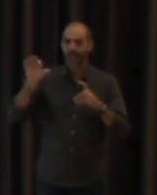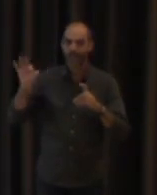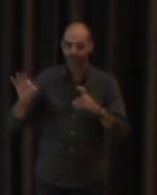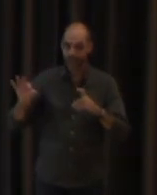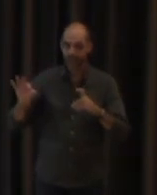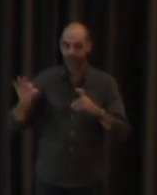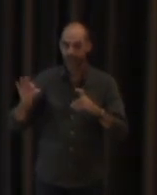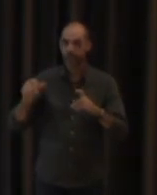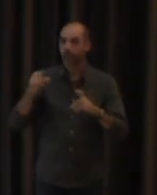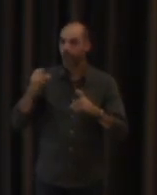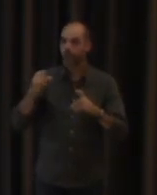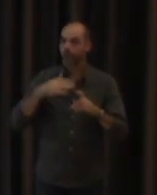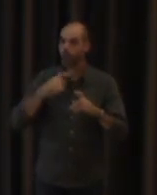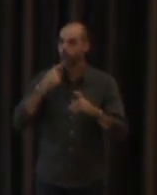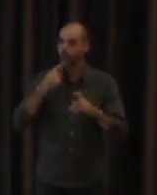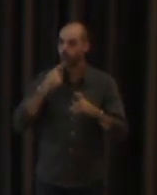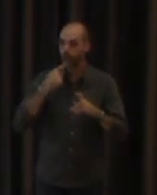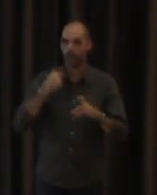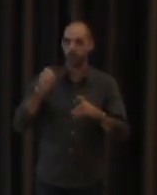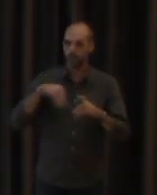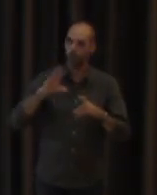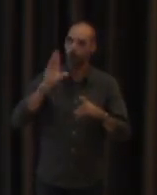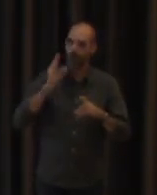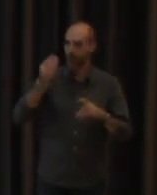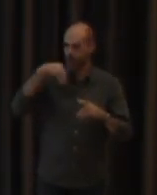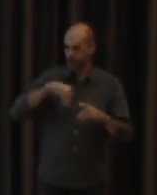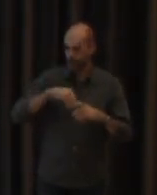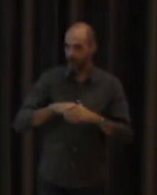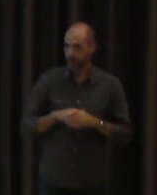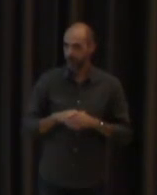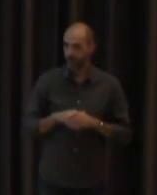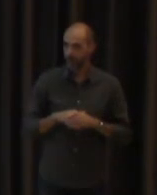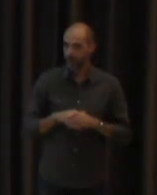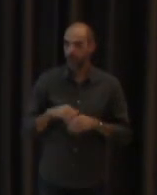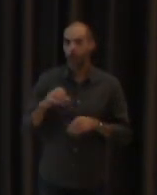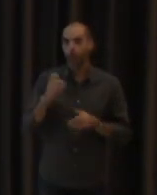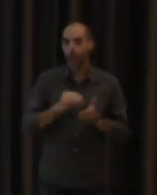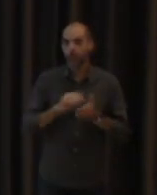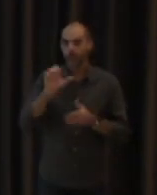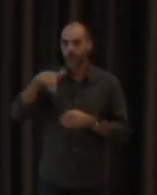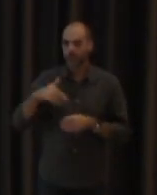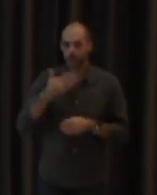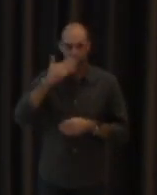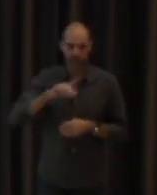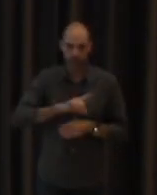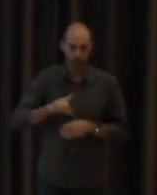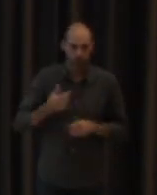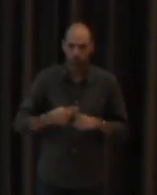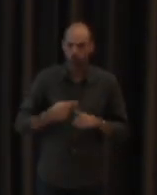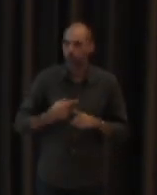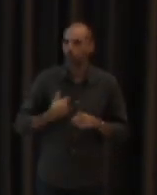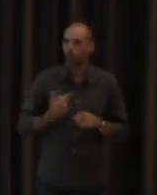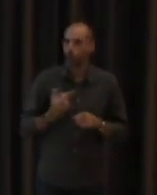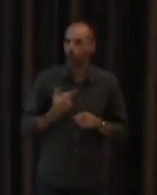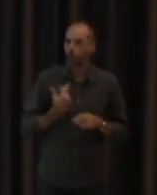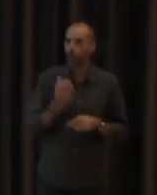vol representar aquí l'anàfora elíptica. Hi ha altres casos en què l'an no és possible, per exemple, quan tenim un complement directe